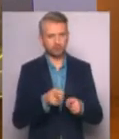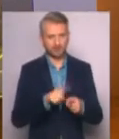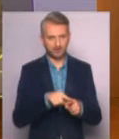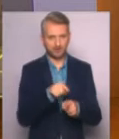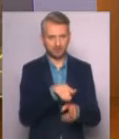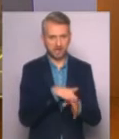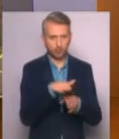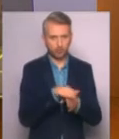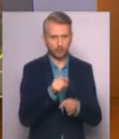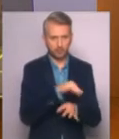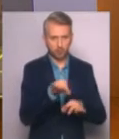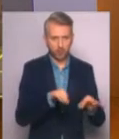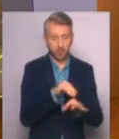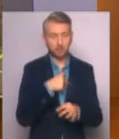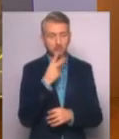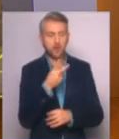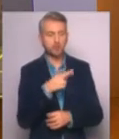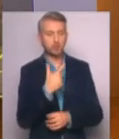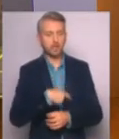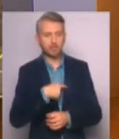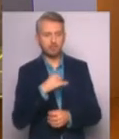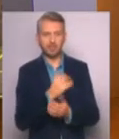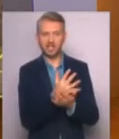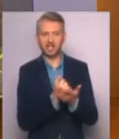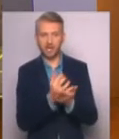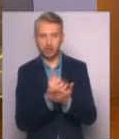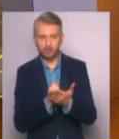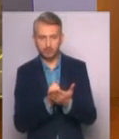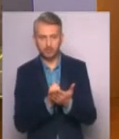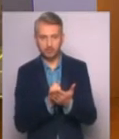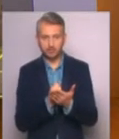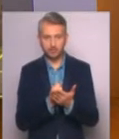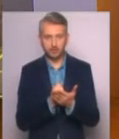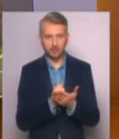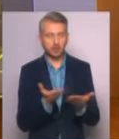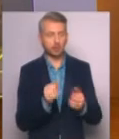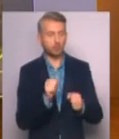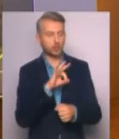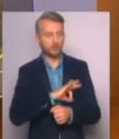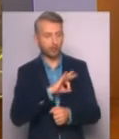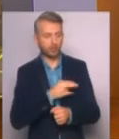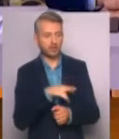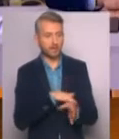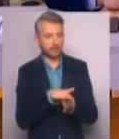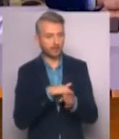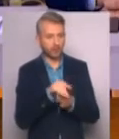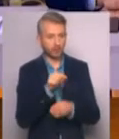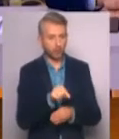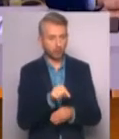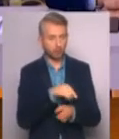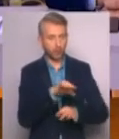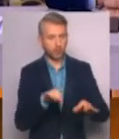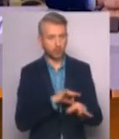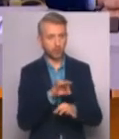цього процесу, ми бачимо для себе і резерви, які можна, використати потім для реалізації, звичайно, цього